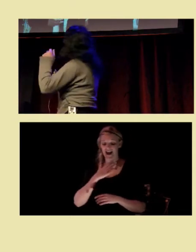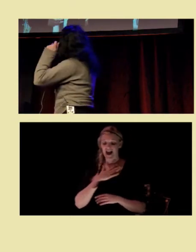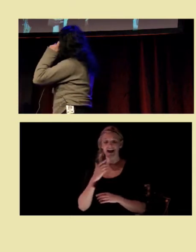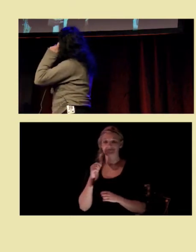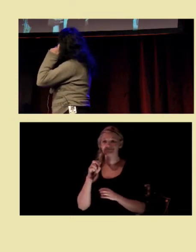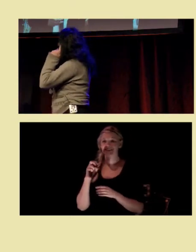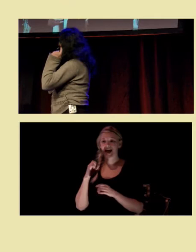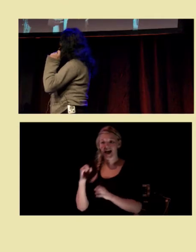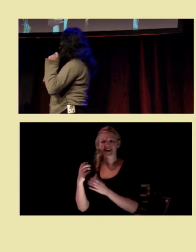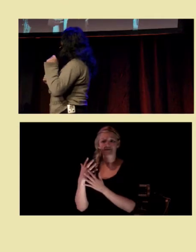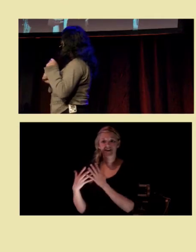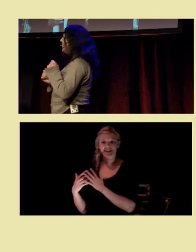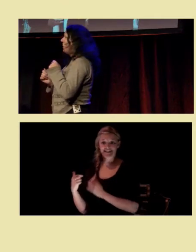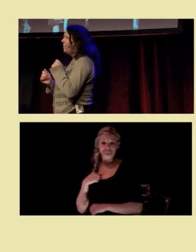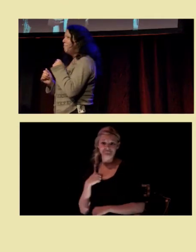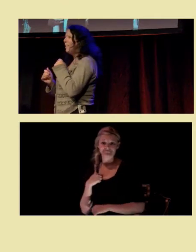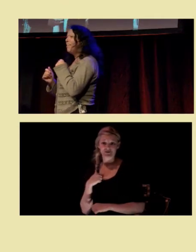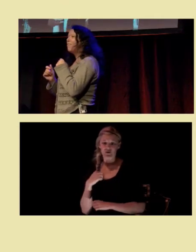meg det.